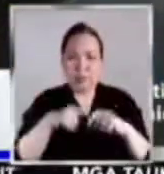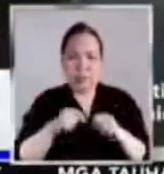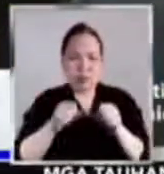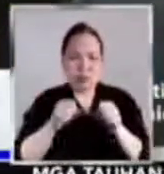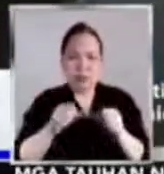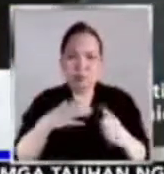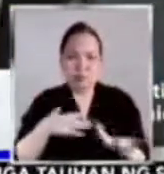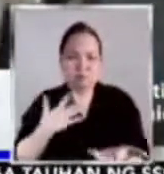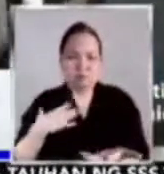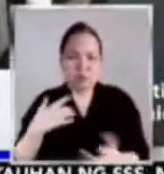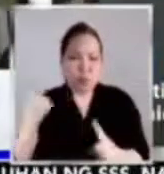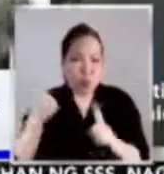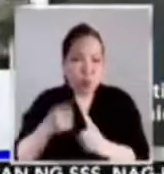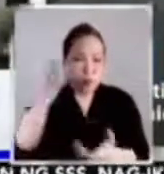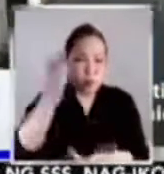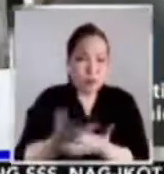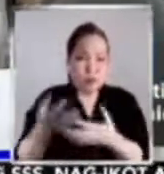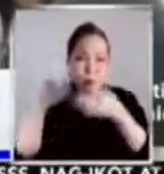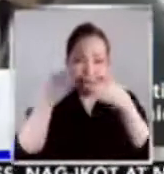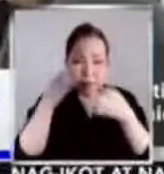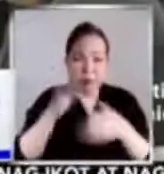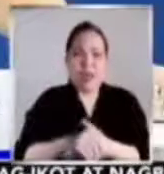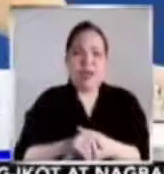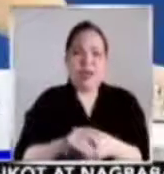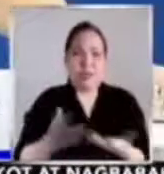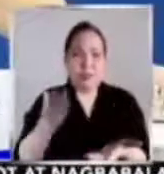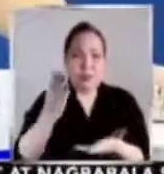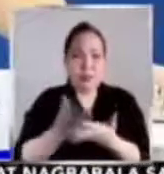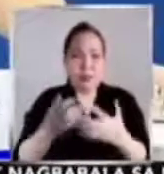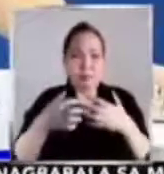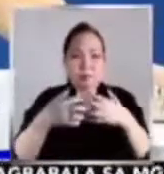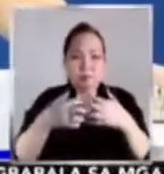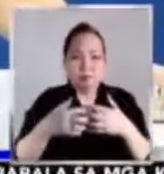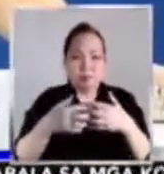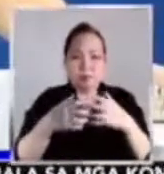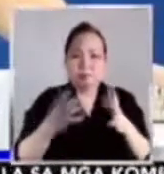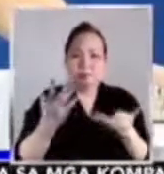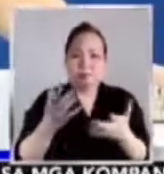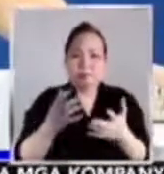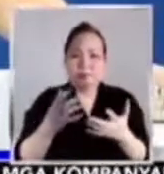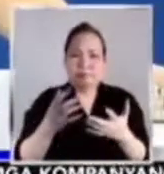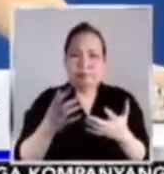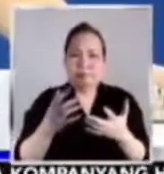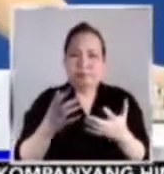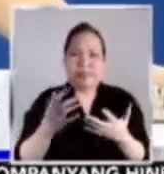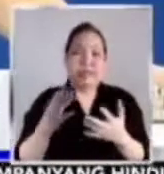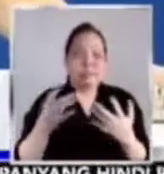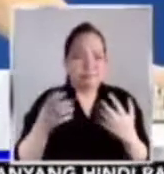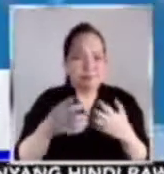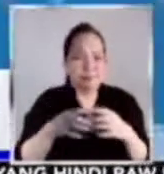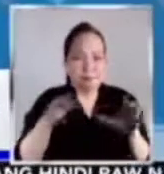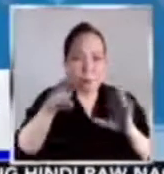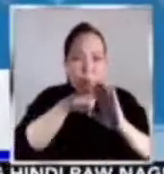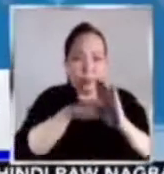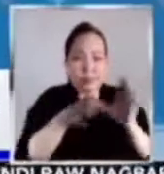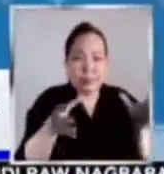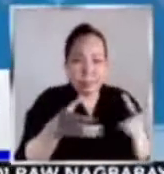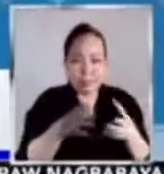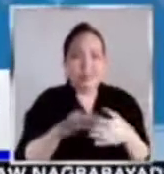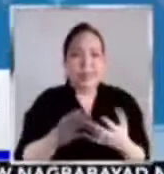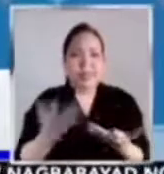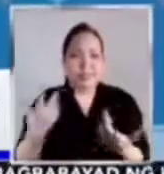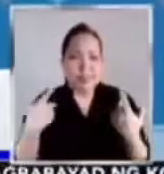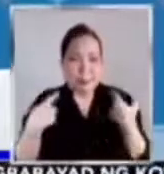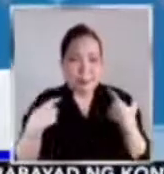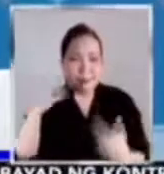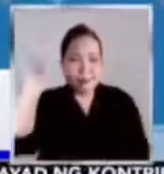ang partyless system at ang pagsusulong sa federalismo. At bilang si Rizal Duterte, pagkatapos ng kanyang termino sa June 30. Knowing